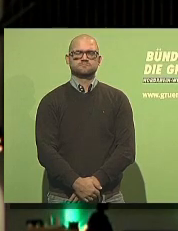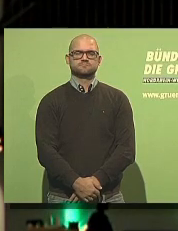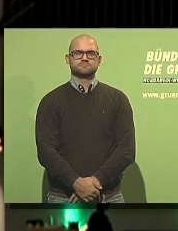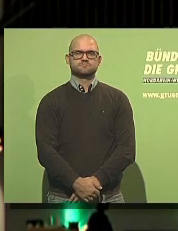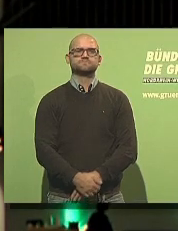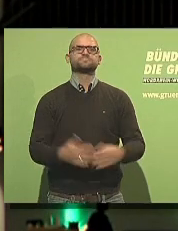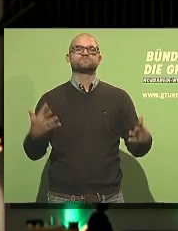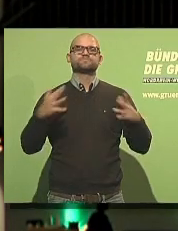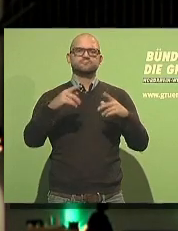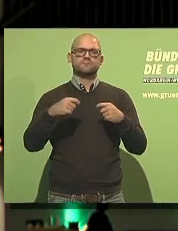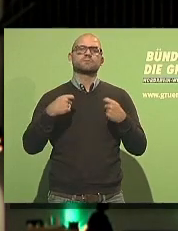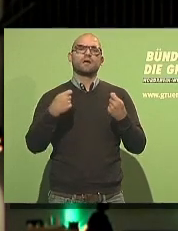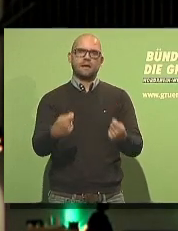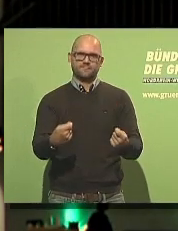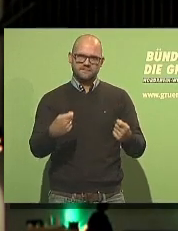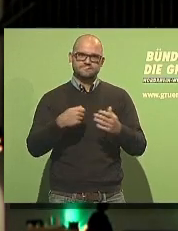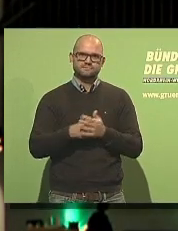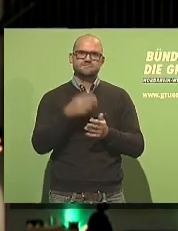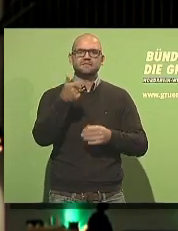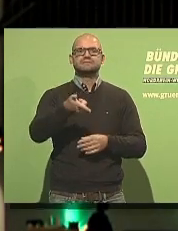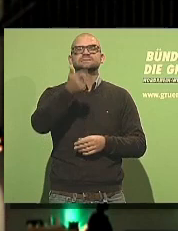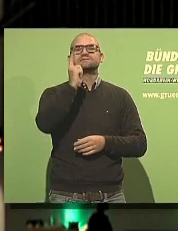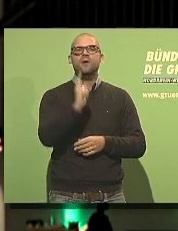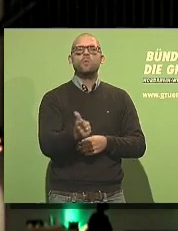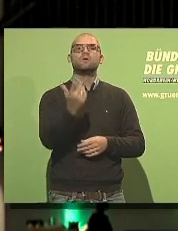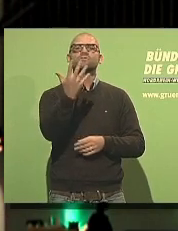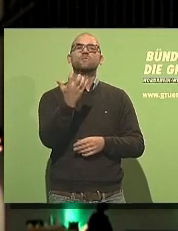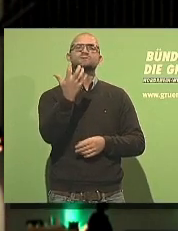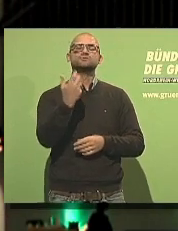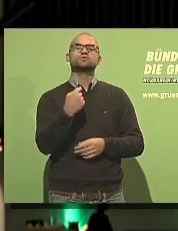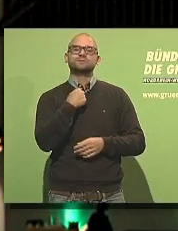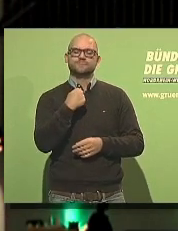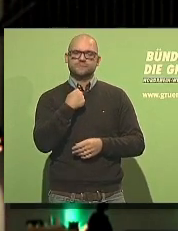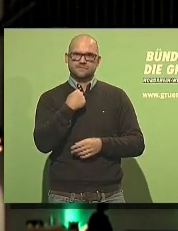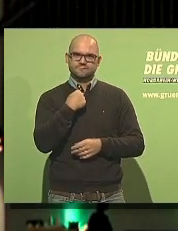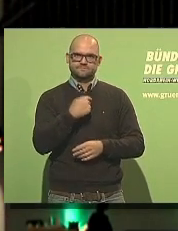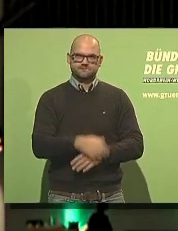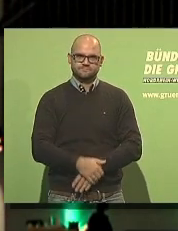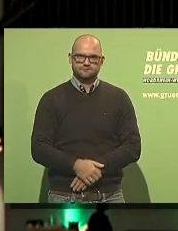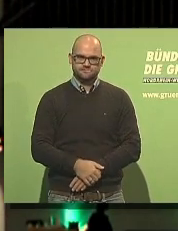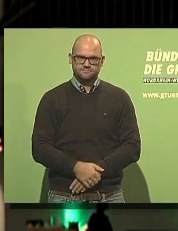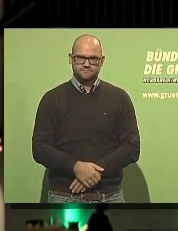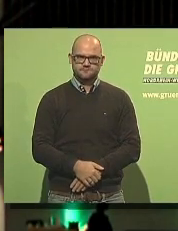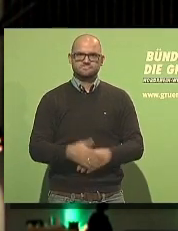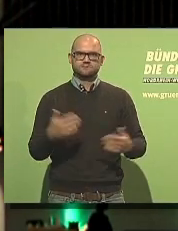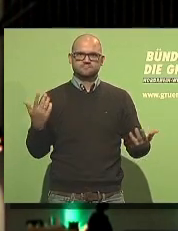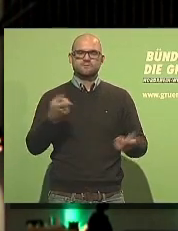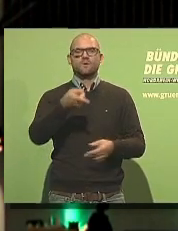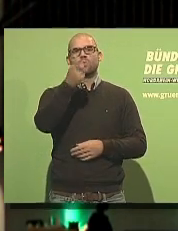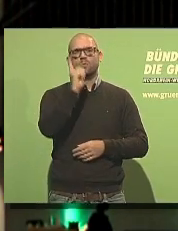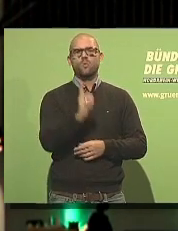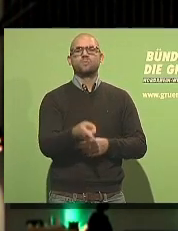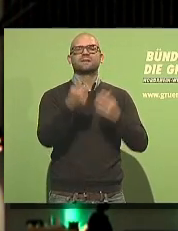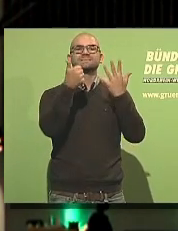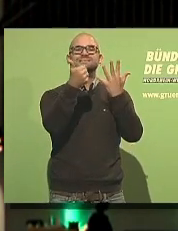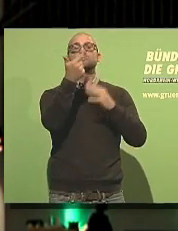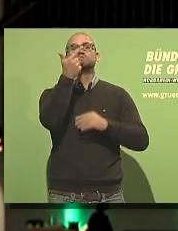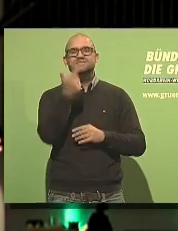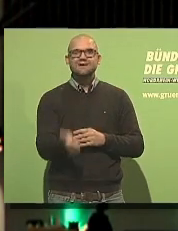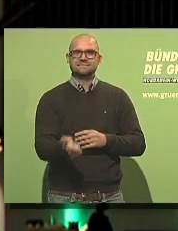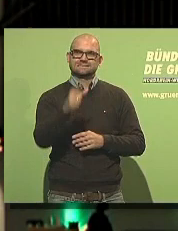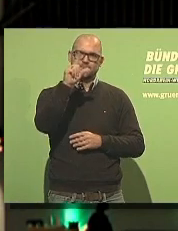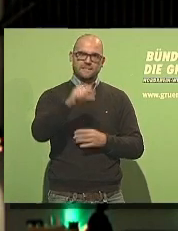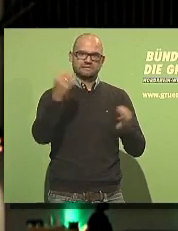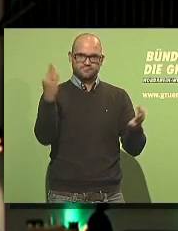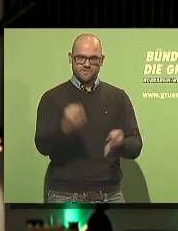Wir haben ein Ergebnis. Es wurden 250 Stimmen abgegeben. Das Quorum lag daher bei 126